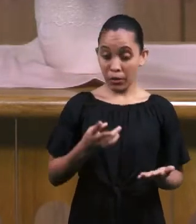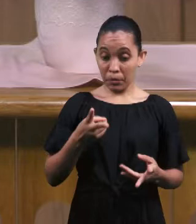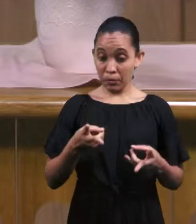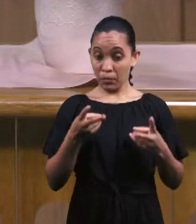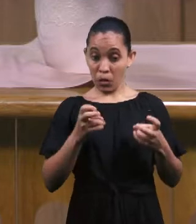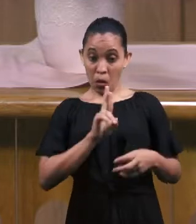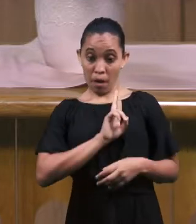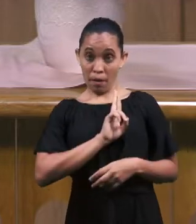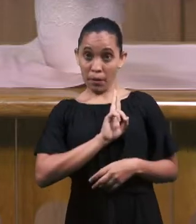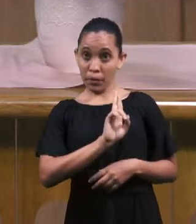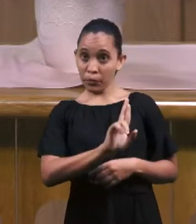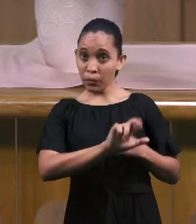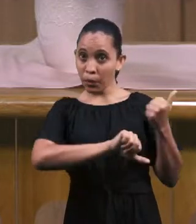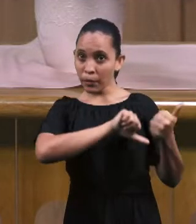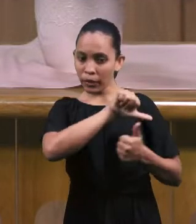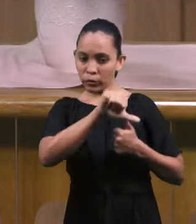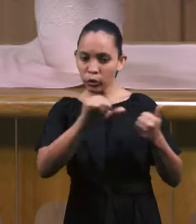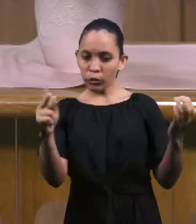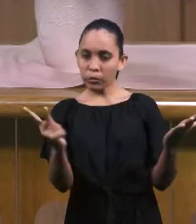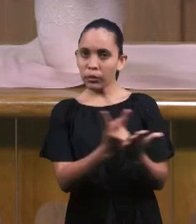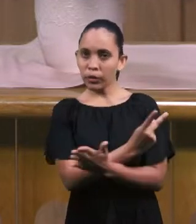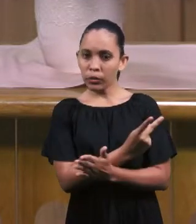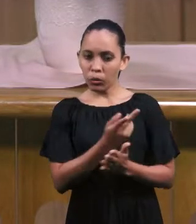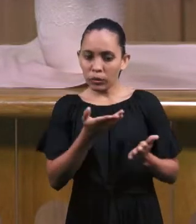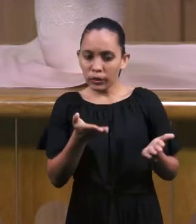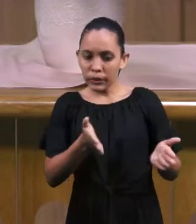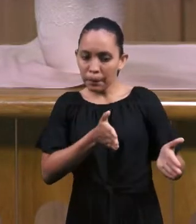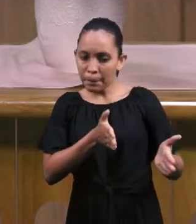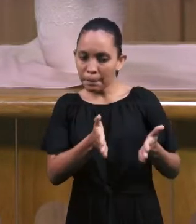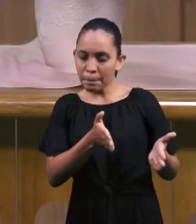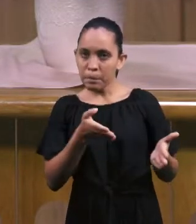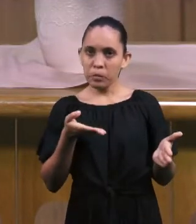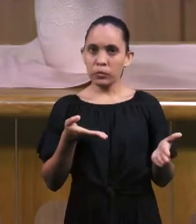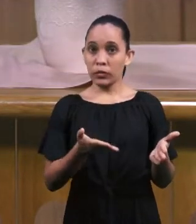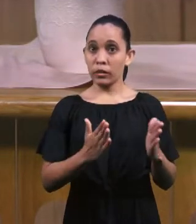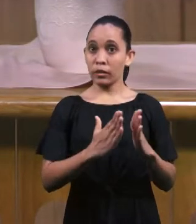passait, que l'Église perdait la force